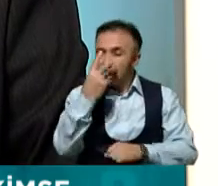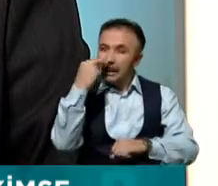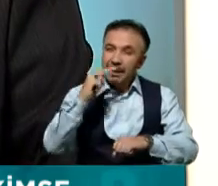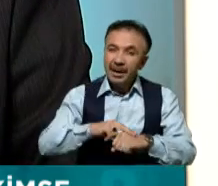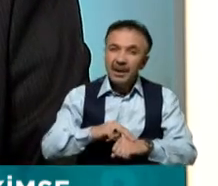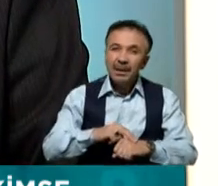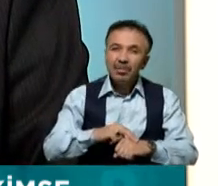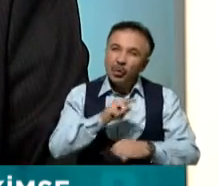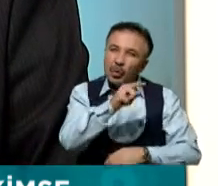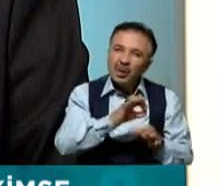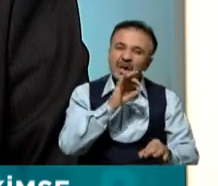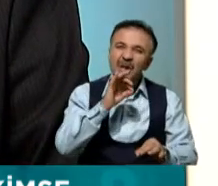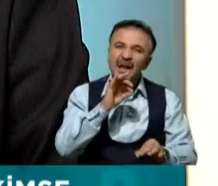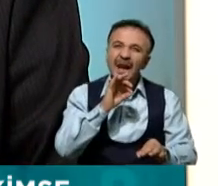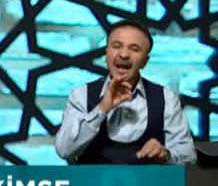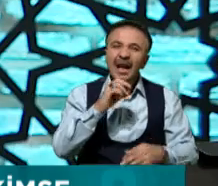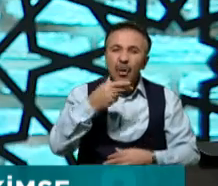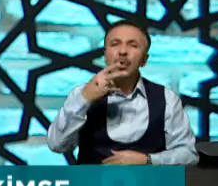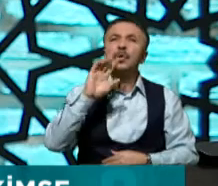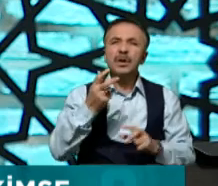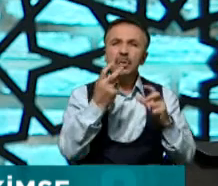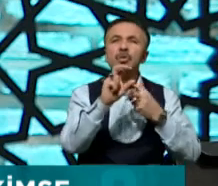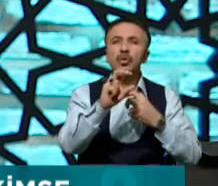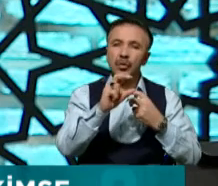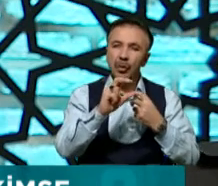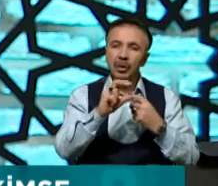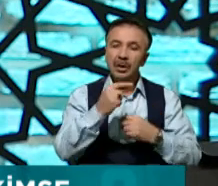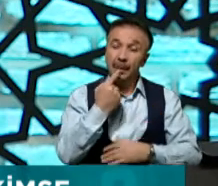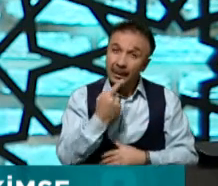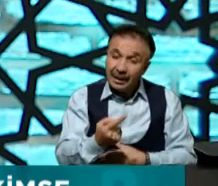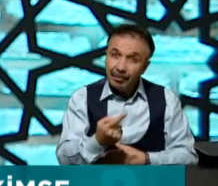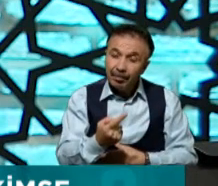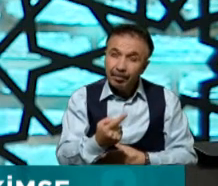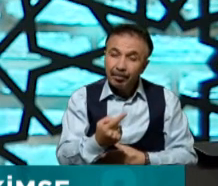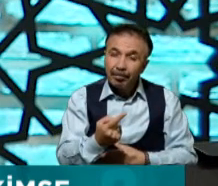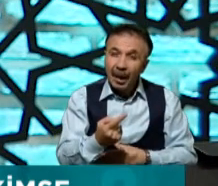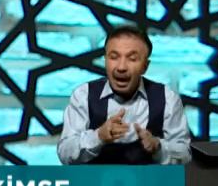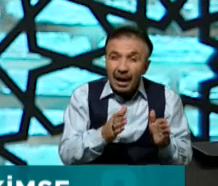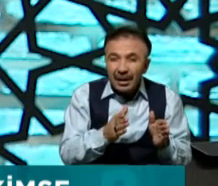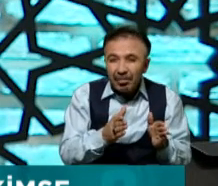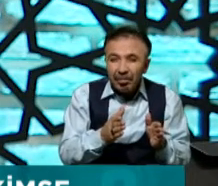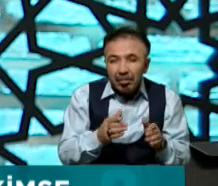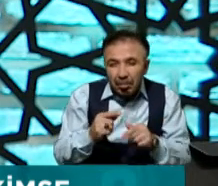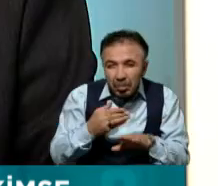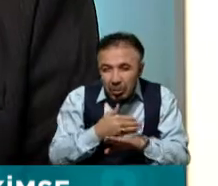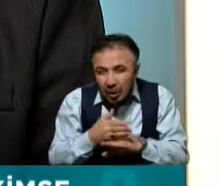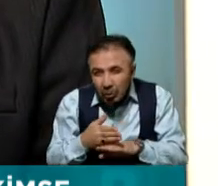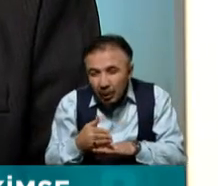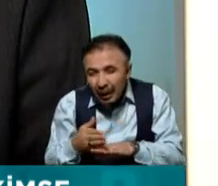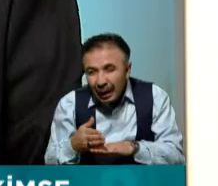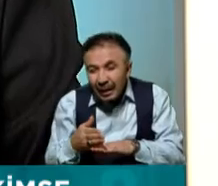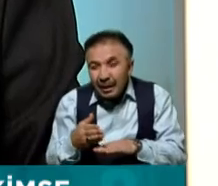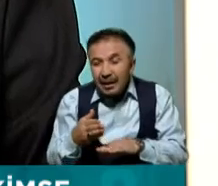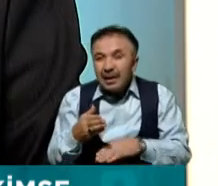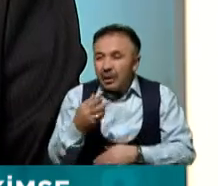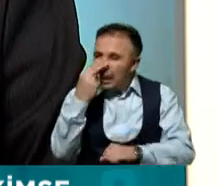falanla konuşmayacağım dedim. Sonra konuştunuz. Aradan bu yeminimi bozdum. Ama aradan bir süre daha